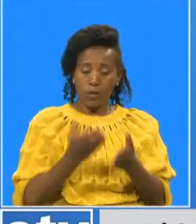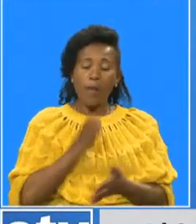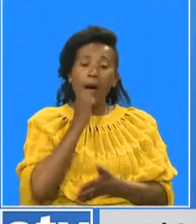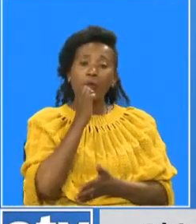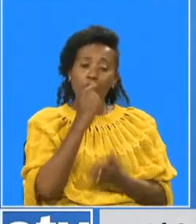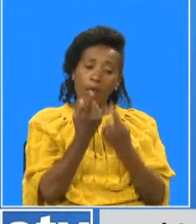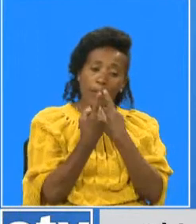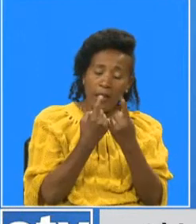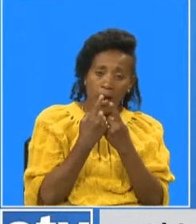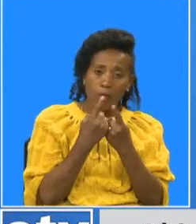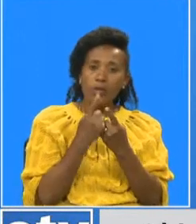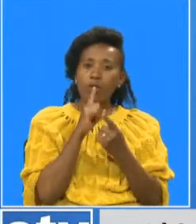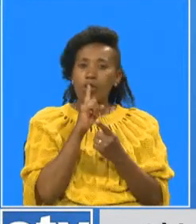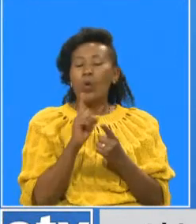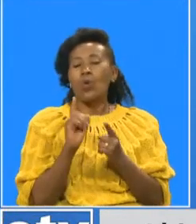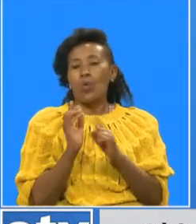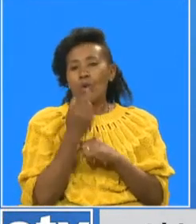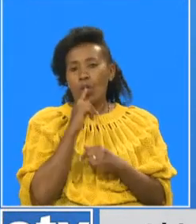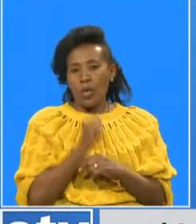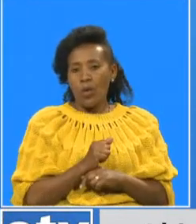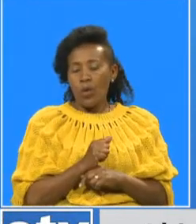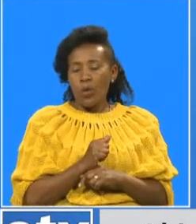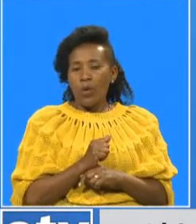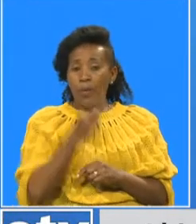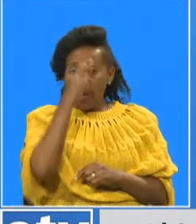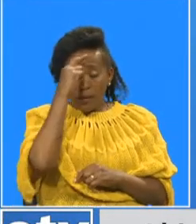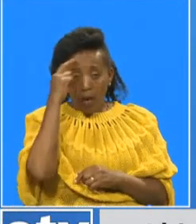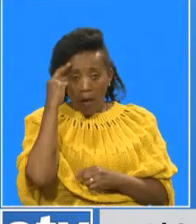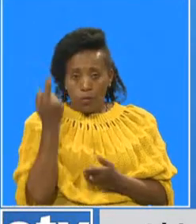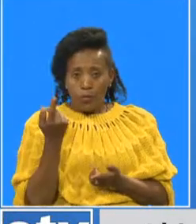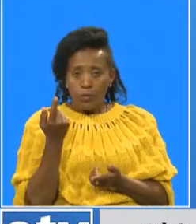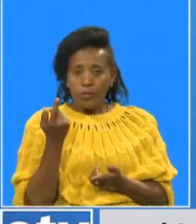ባለሀብቱ የሚነጋገሩበት ነው የሚሆነው። ምክንያቱም